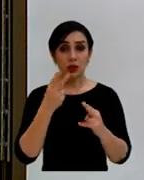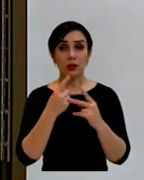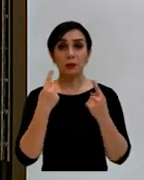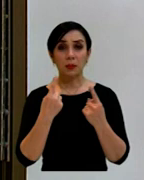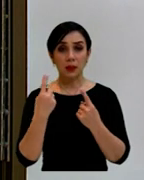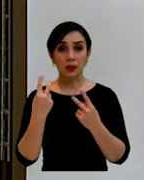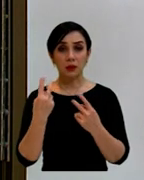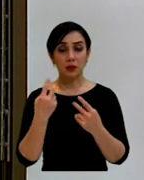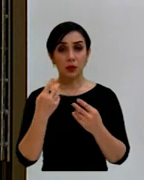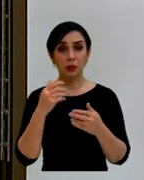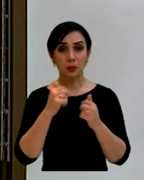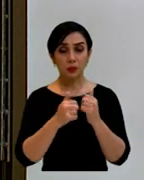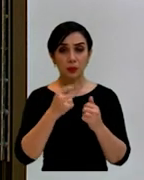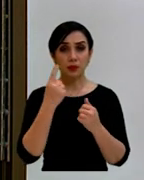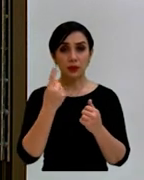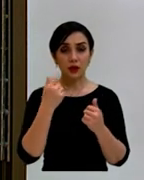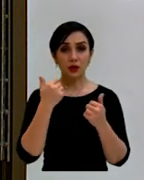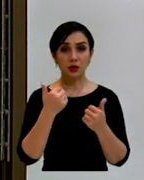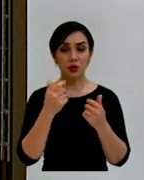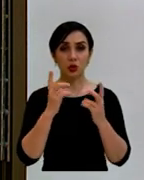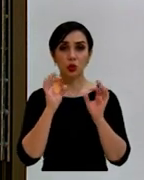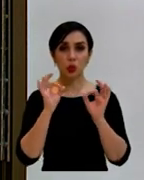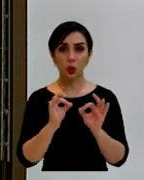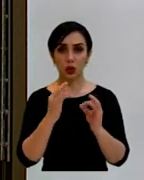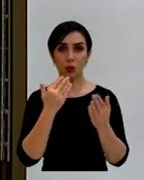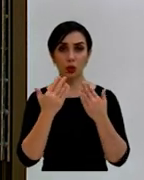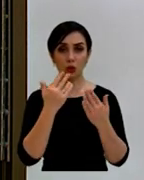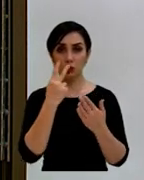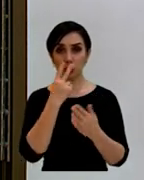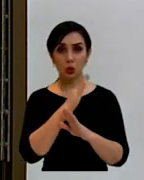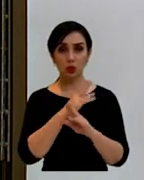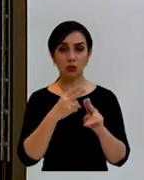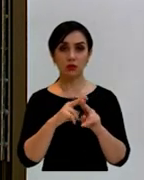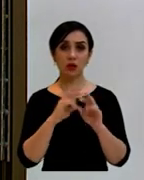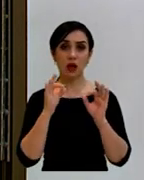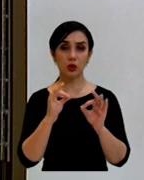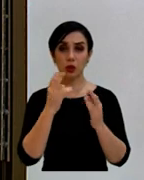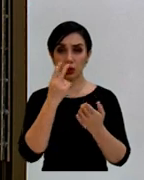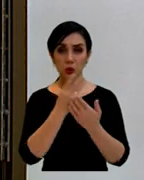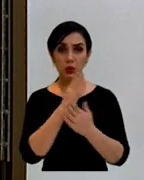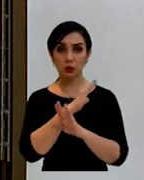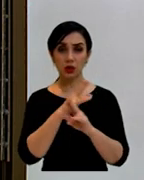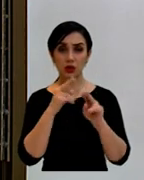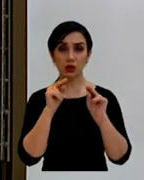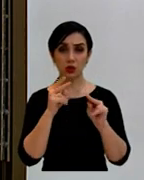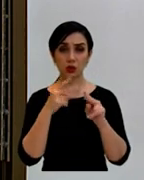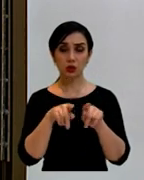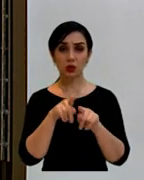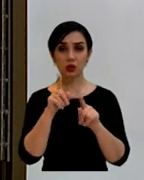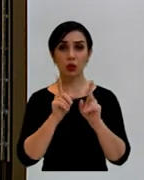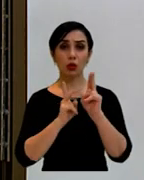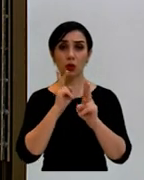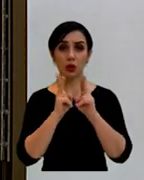biror bir mahvashdan yaxshi bir to'g'ri munosabat ko'rmagan shoir, adolat ko'rmagan shoirning nolasi edi